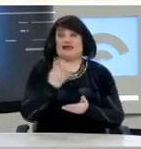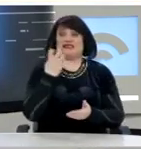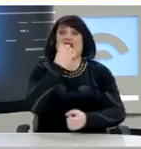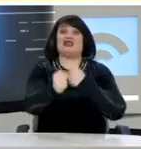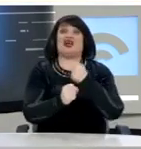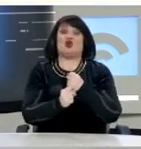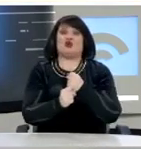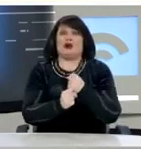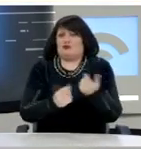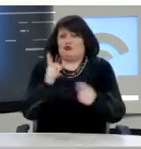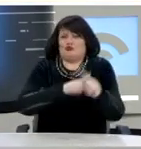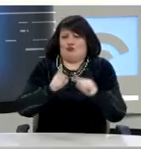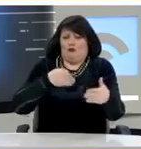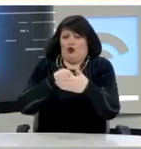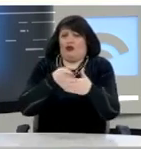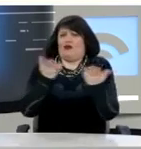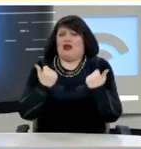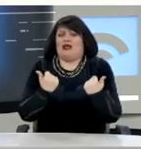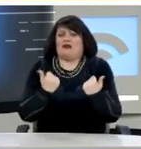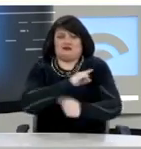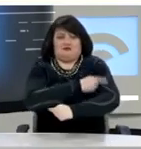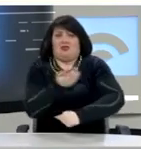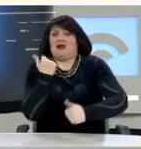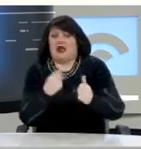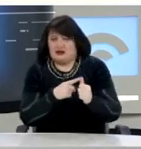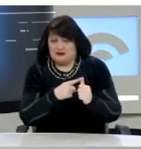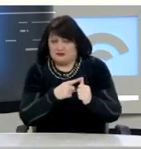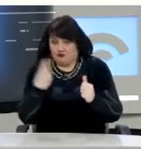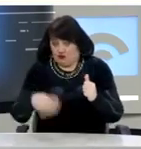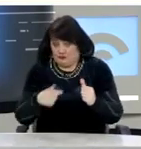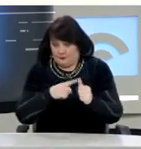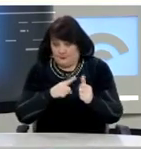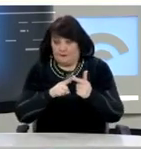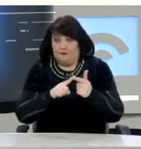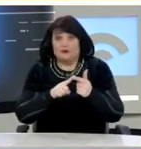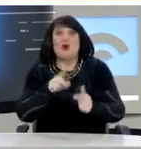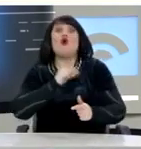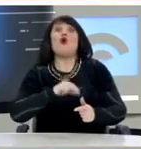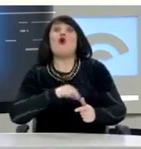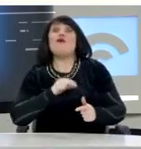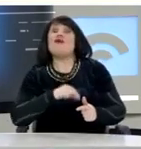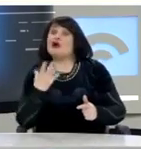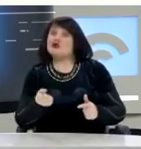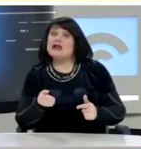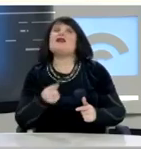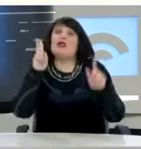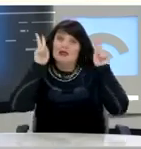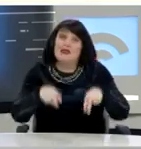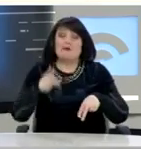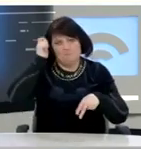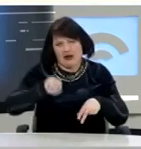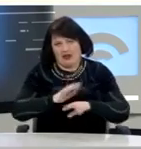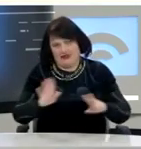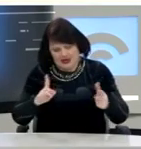χρόνια. Δεν σας εμπόδισε κανείς. Ανίκανοι να αναγνωρίσετε τα ωφέλη από μια τέτοια συμφωνία